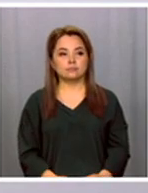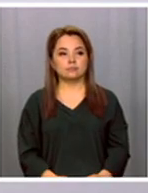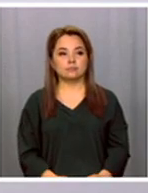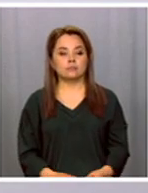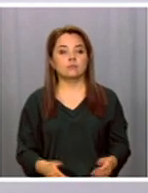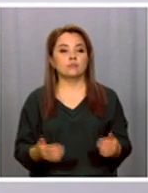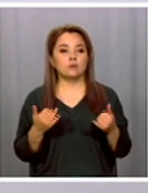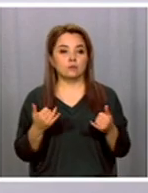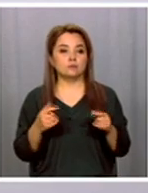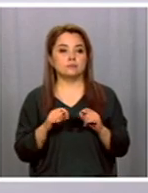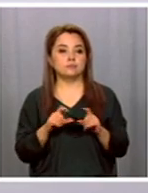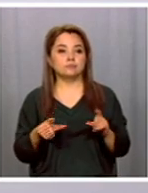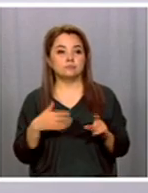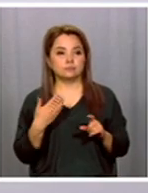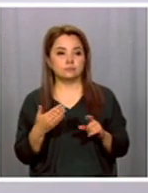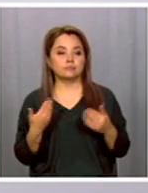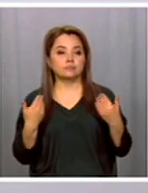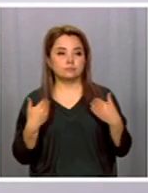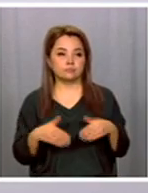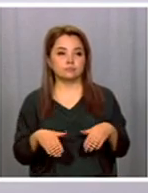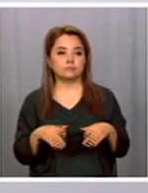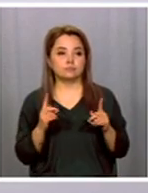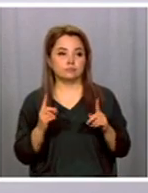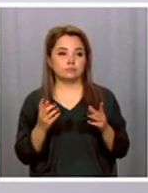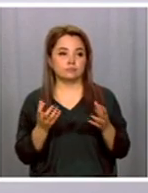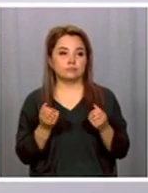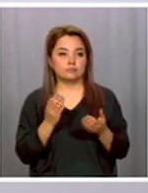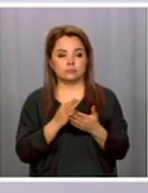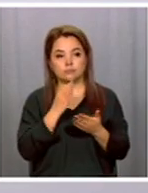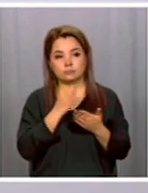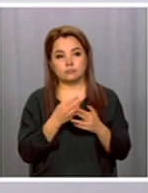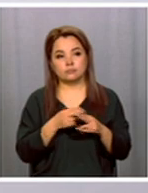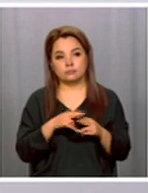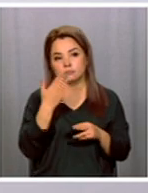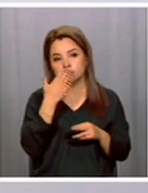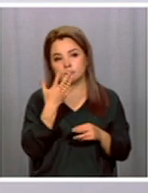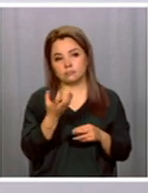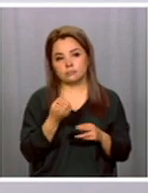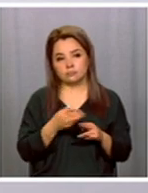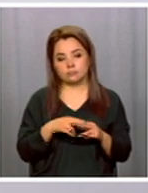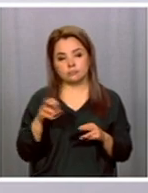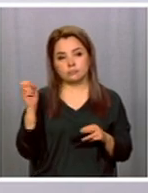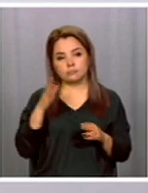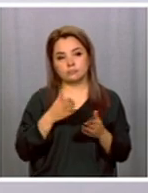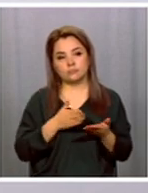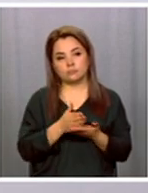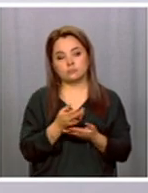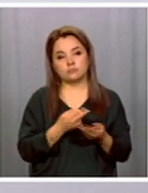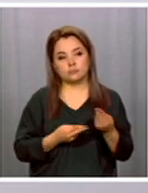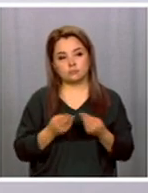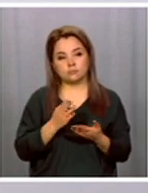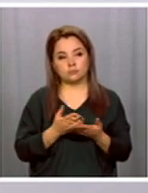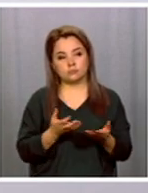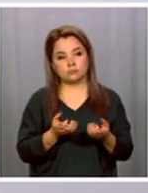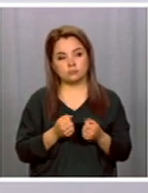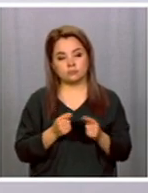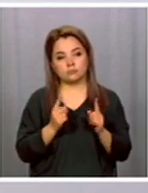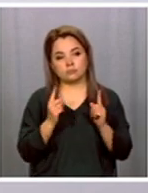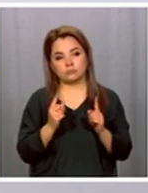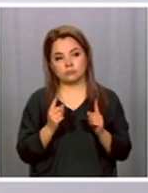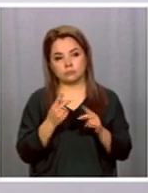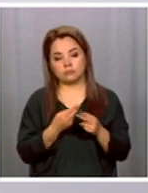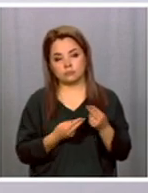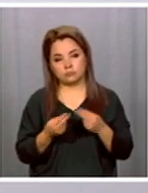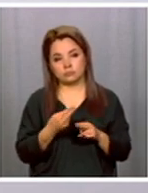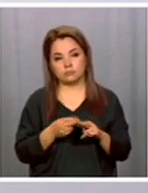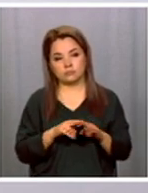Бүгінгі сабақта дененің кескін алуы үшін сфералық айнада сәуленің жолын саламыз және алынған кескінді